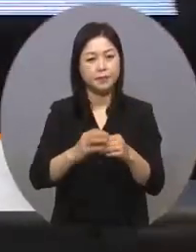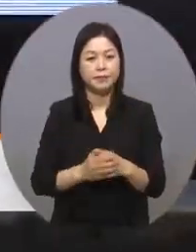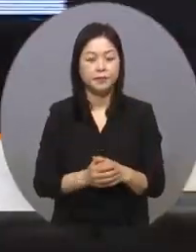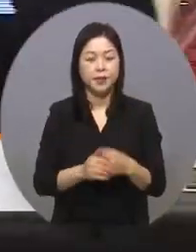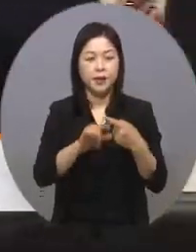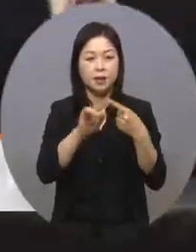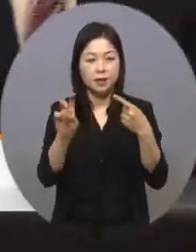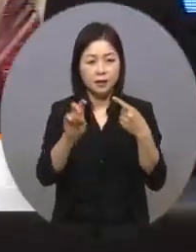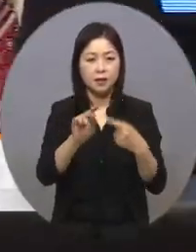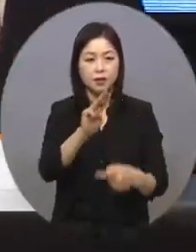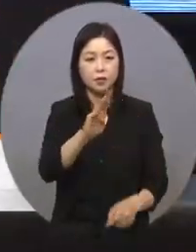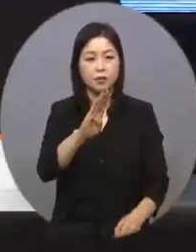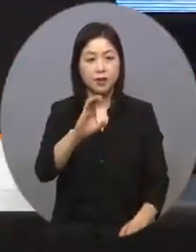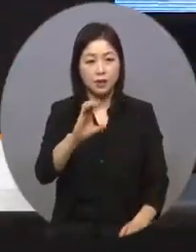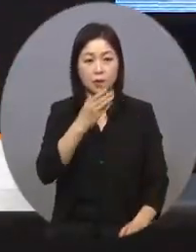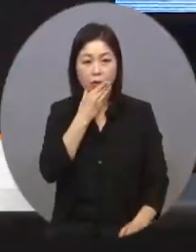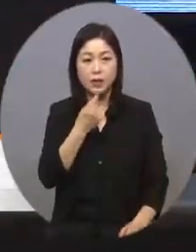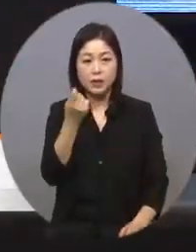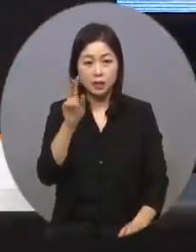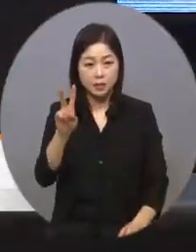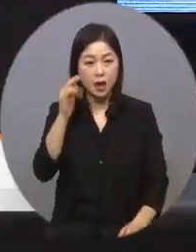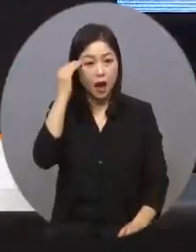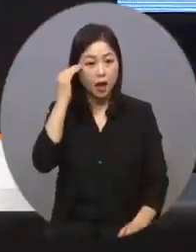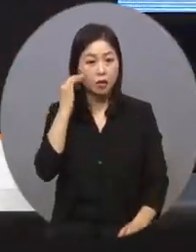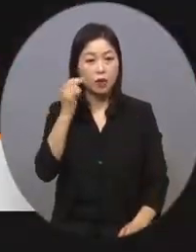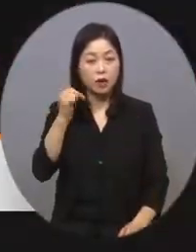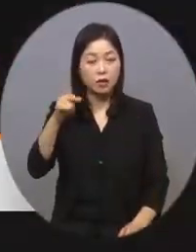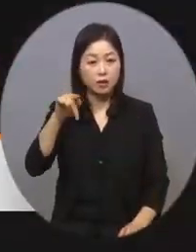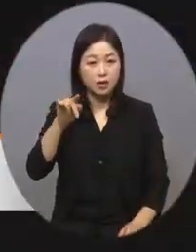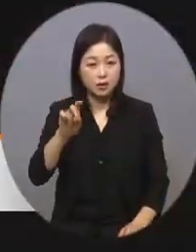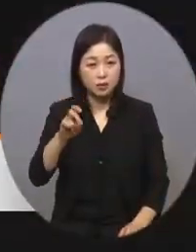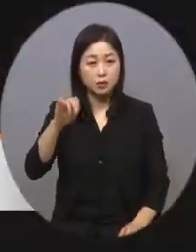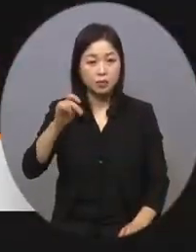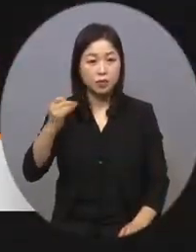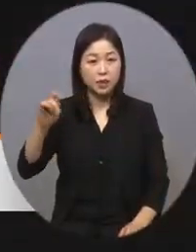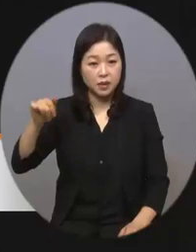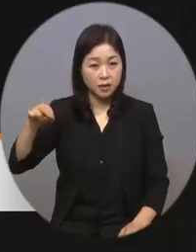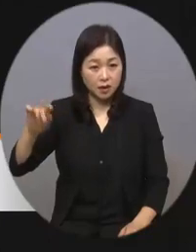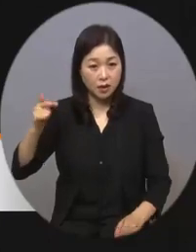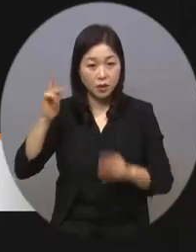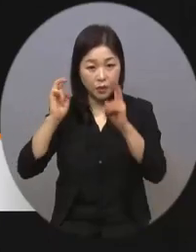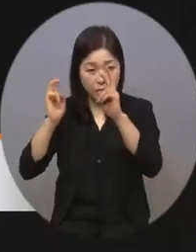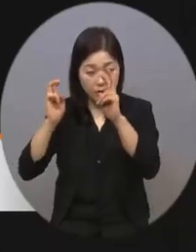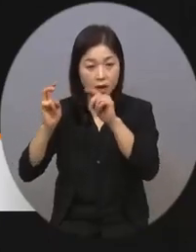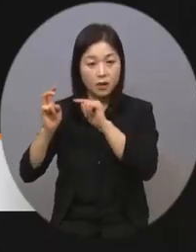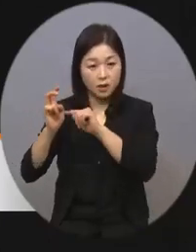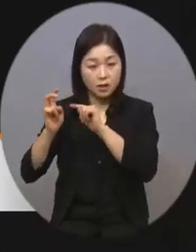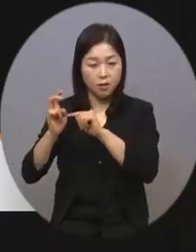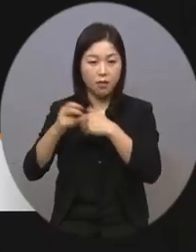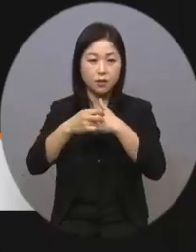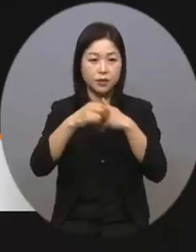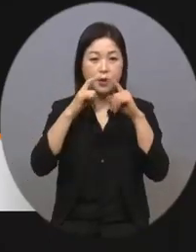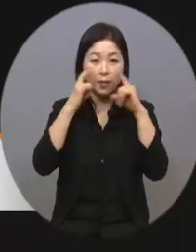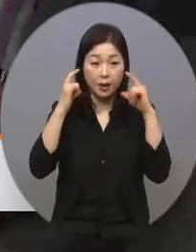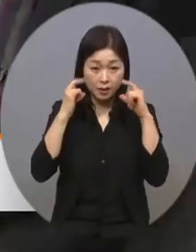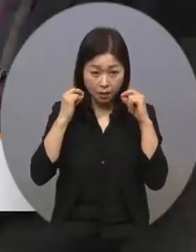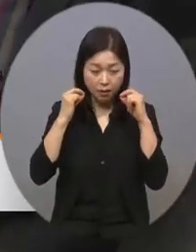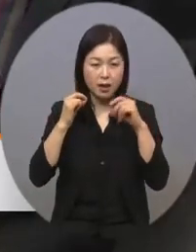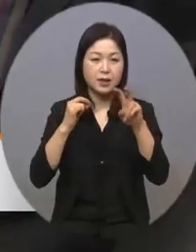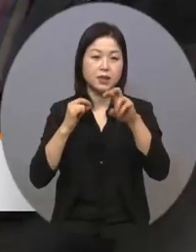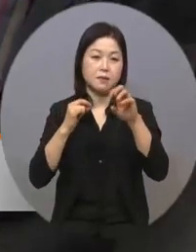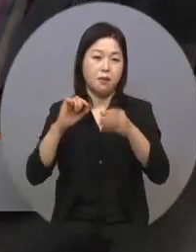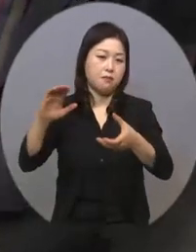11 wbc 복지 tv 는 한국 황금 풀 백산 그룹 지토 플랫폼으로 부터 의료용 마스크 총 20만 장을 전달